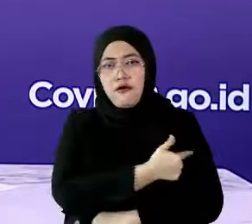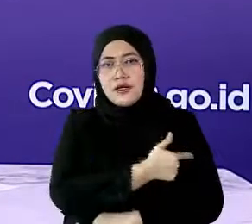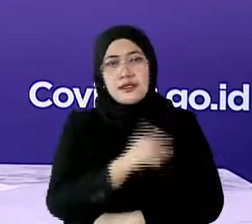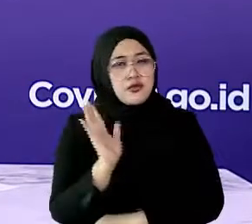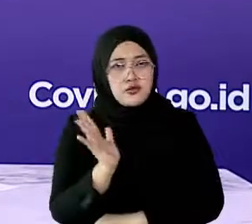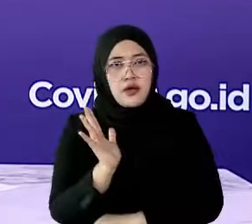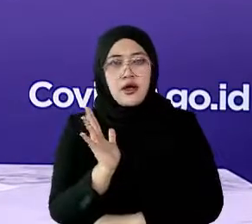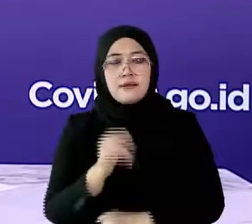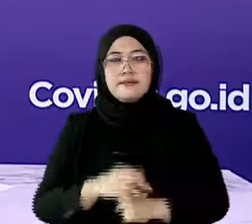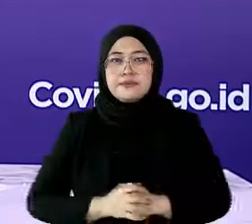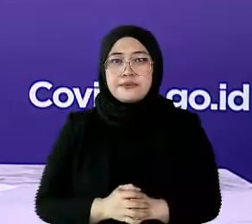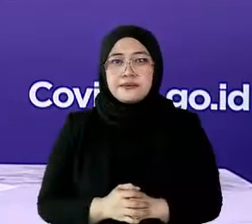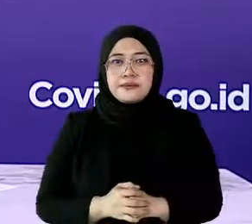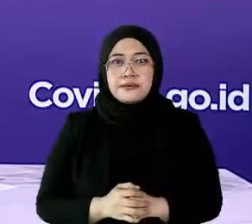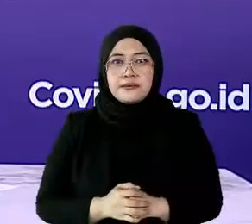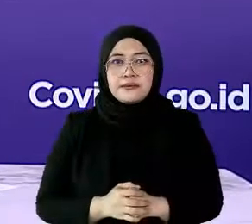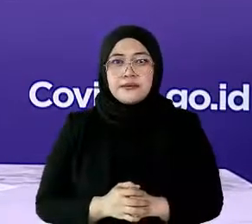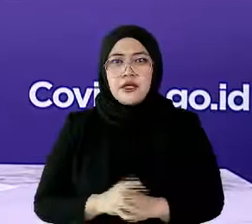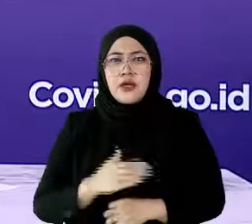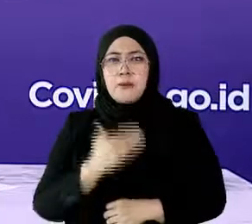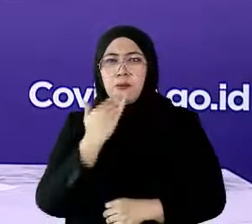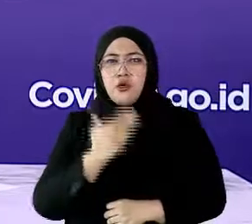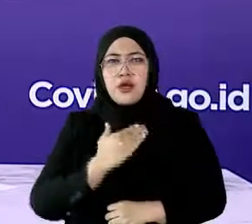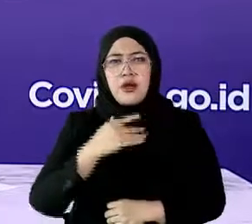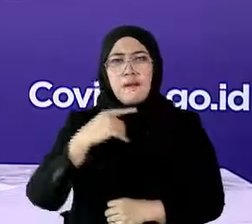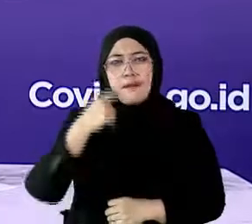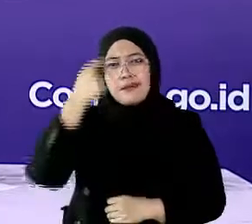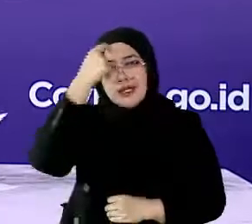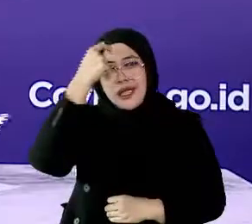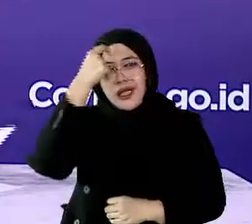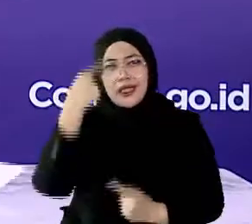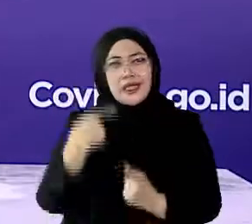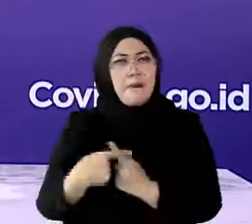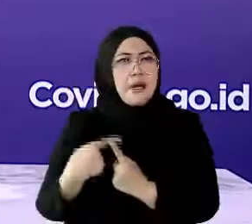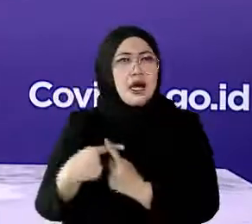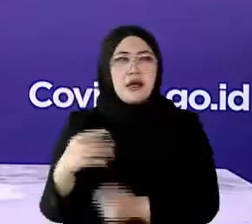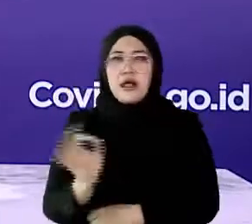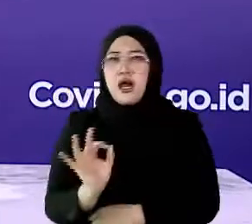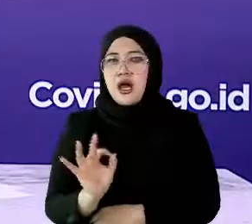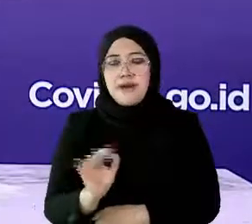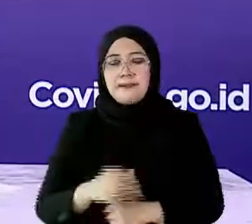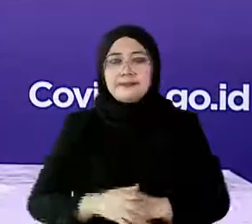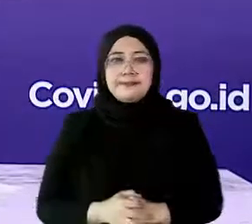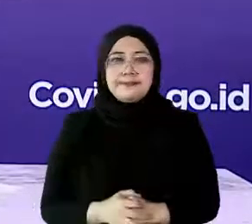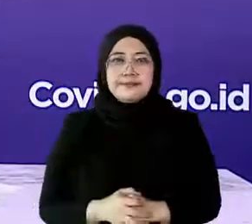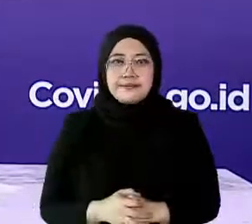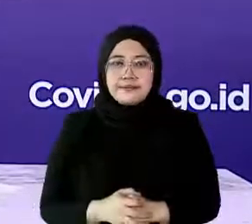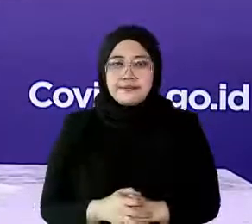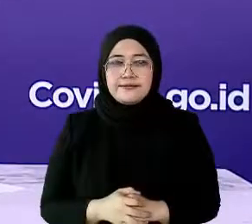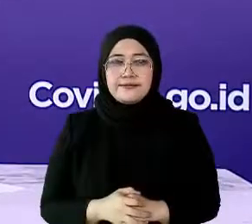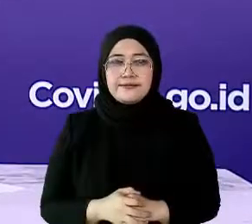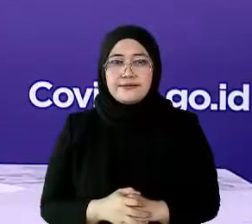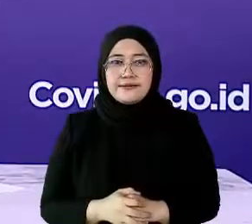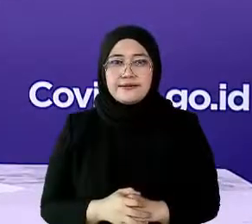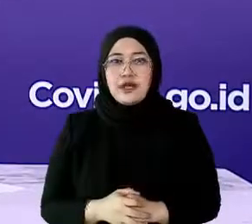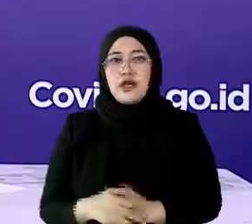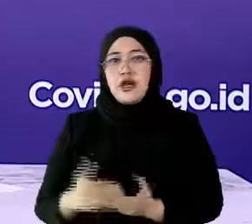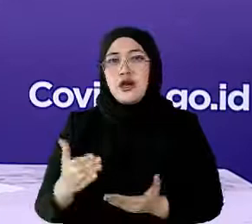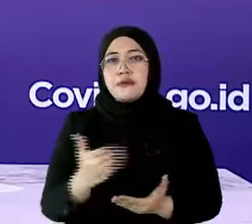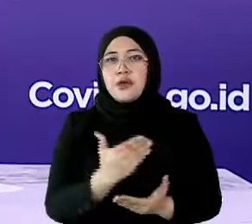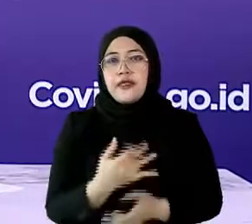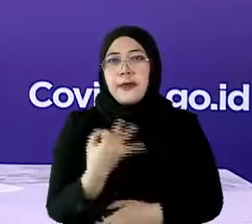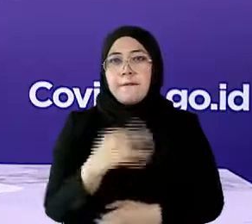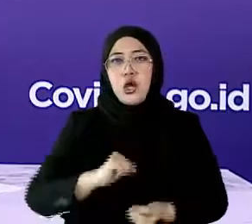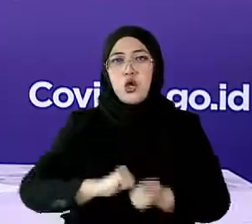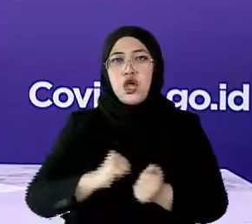dan dipastikan tidak memiliki penyakit komorbid anak2 kita lihat update perkembangan